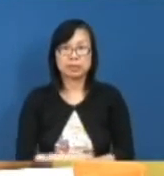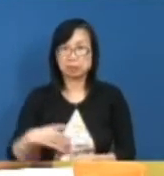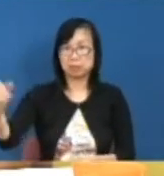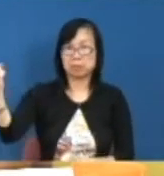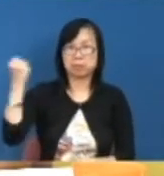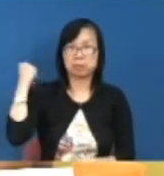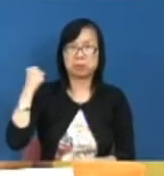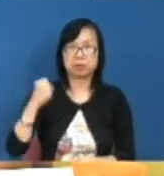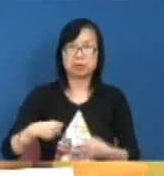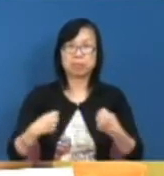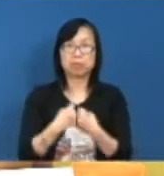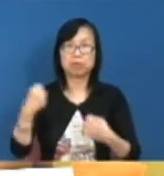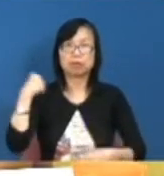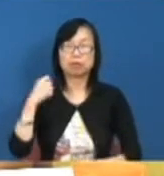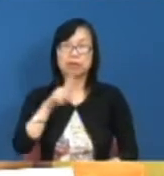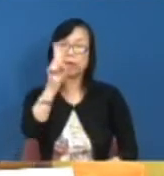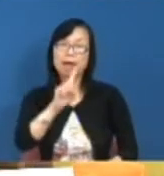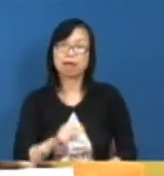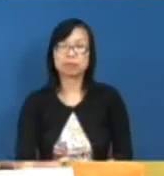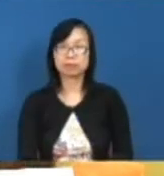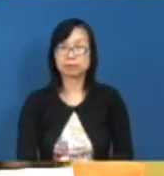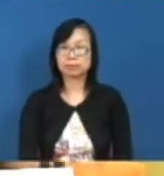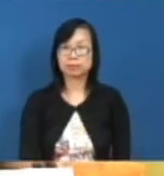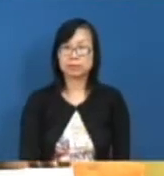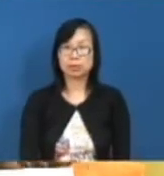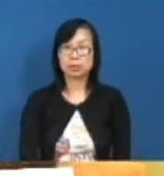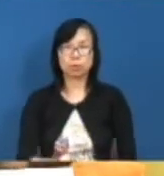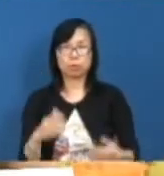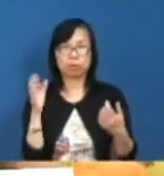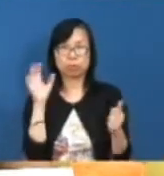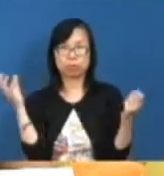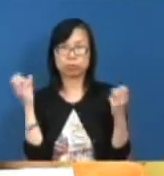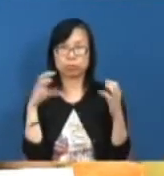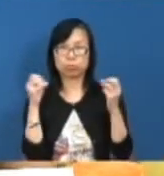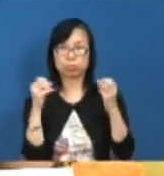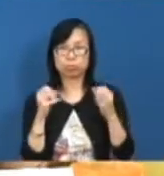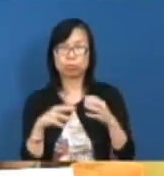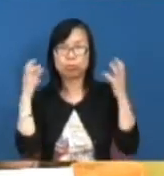力係乜嘢？係咪？佢話：哦，就算你嘈喧巴閉，我哋諮詢夠啦。